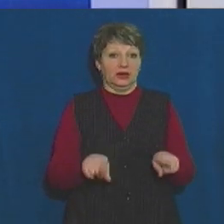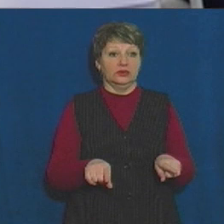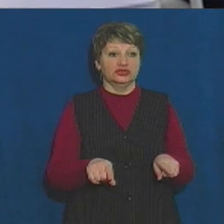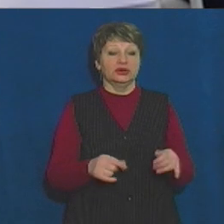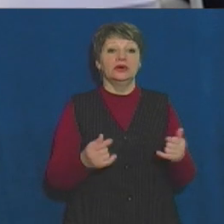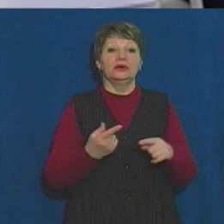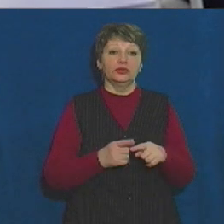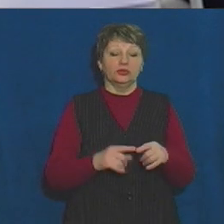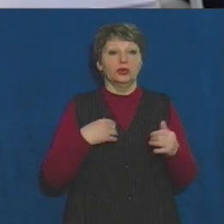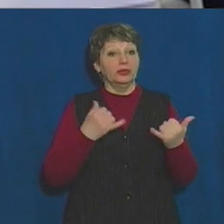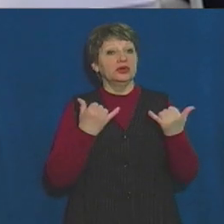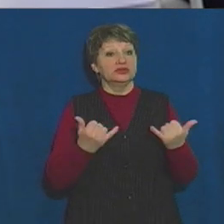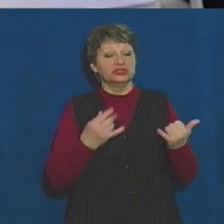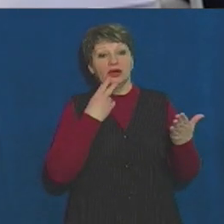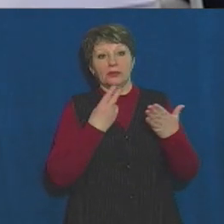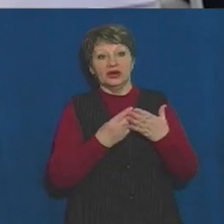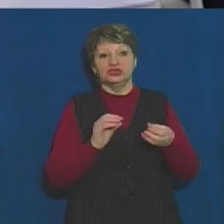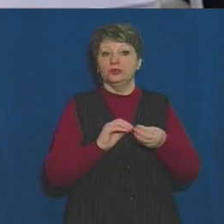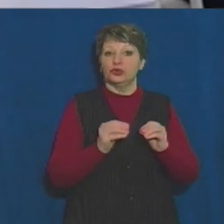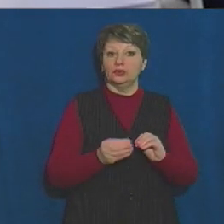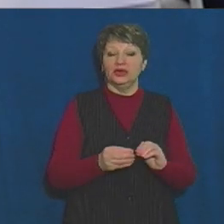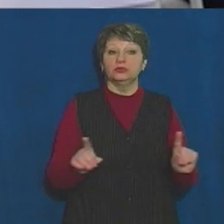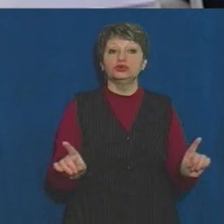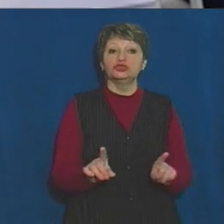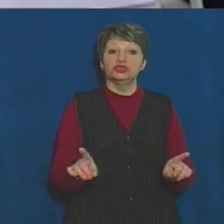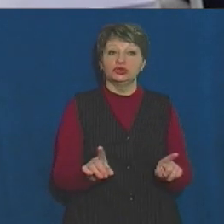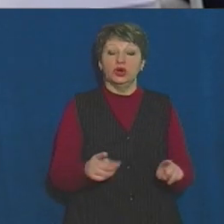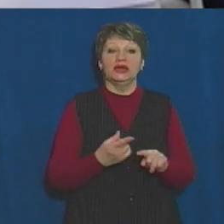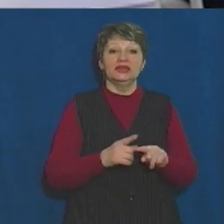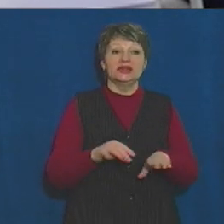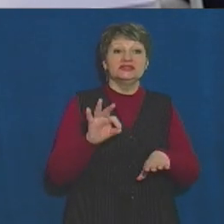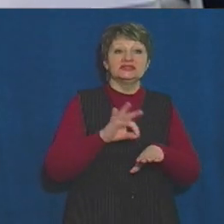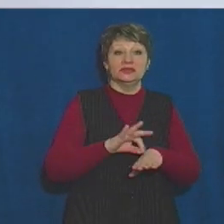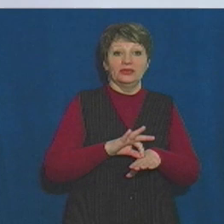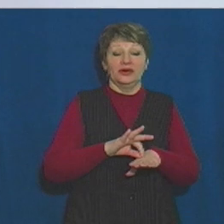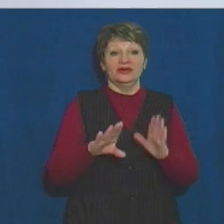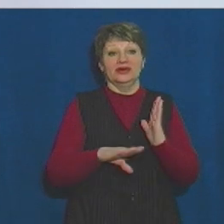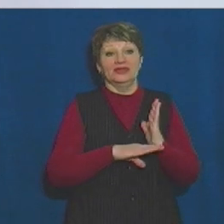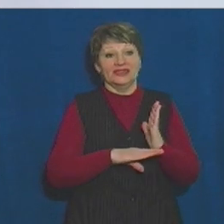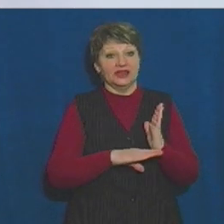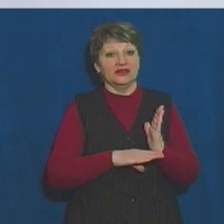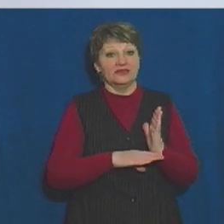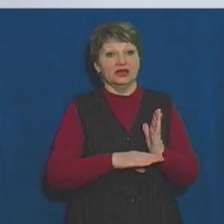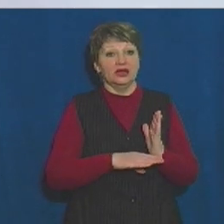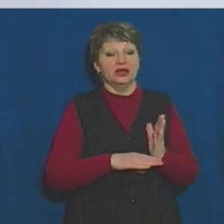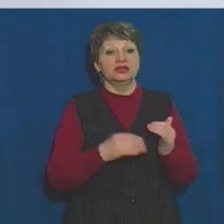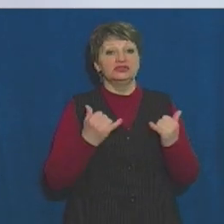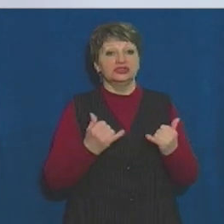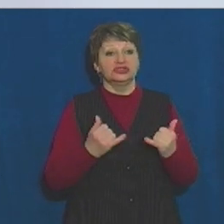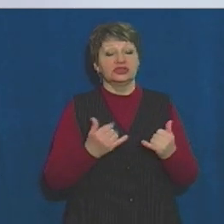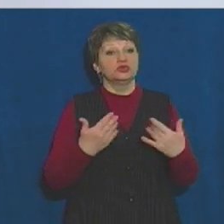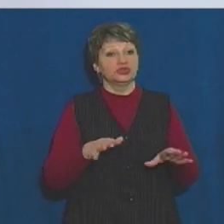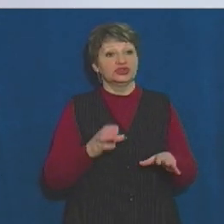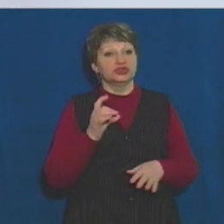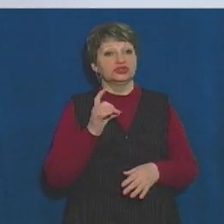зараз ми бачимо проблему в тому, що ці захворювання дерев, вони молодшають, і